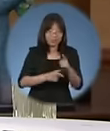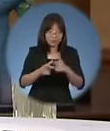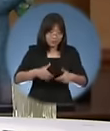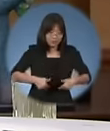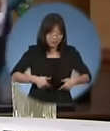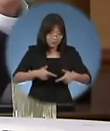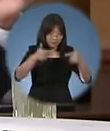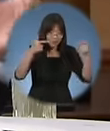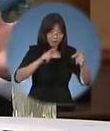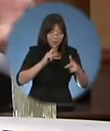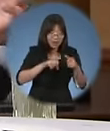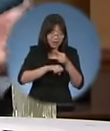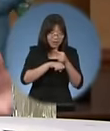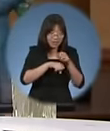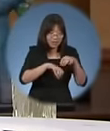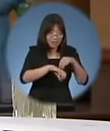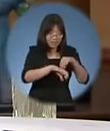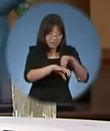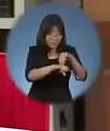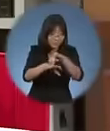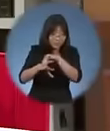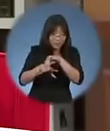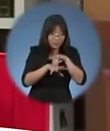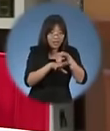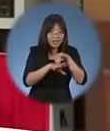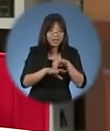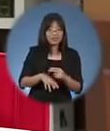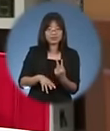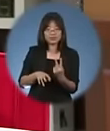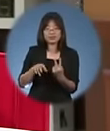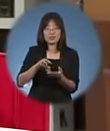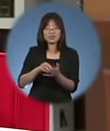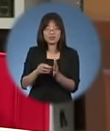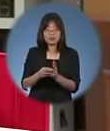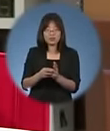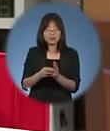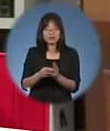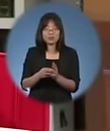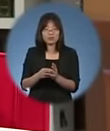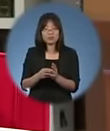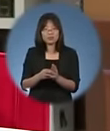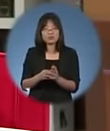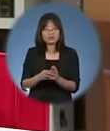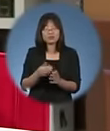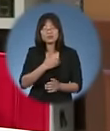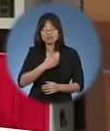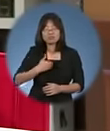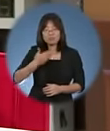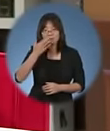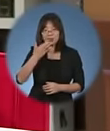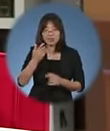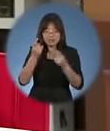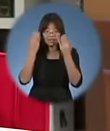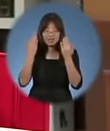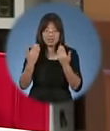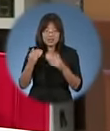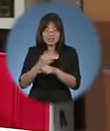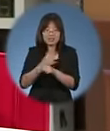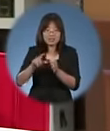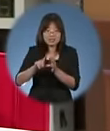근데 문어발처럼 되지 않겠습니까? 근데 이제 두 개 정도만 하면은 예, 예. 그래도 그 정도는 어느 정도 가능성이 있는 하긴 거죠. 하긴 대학